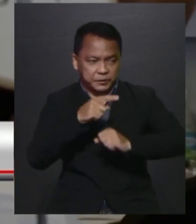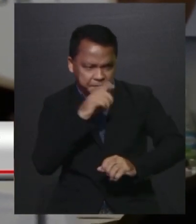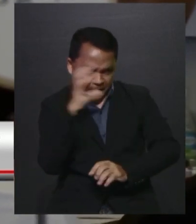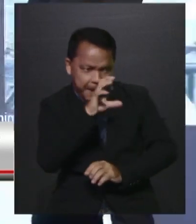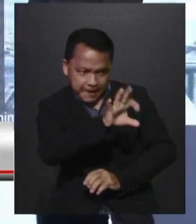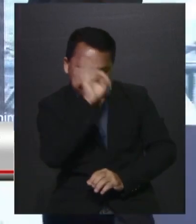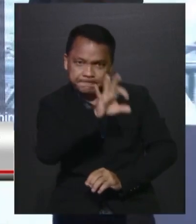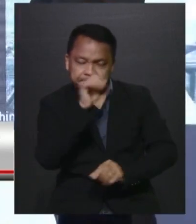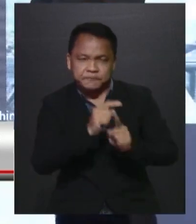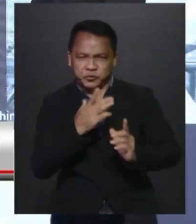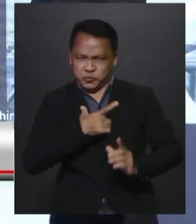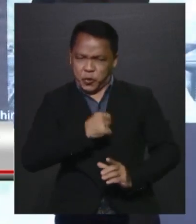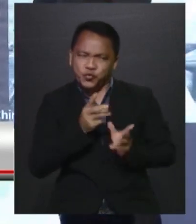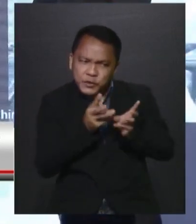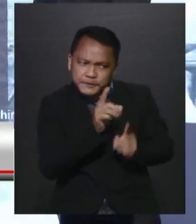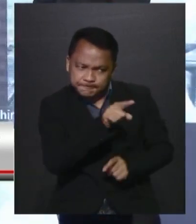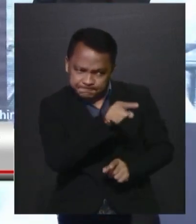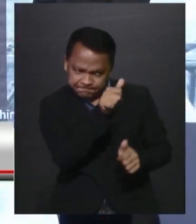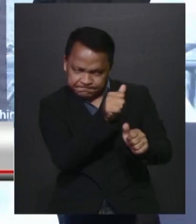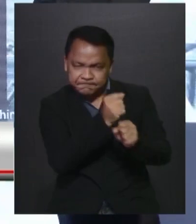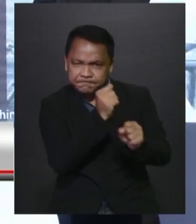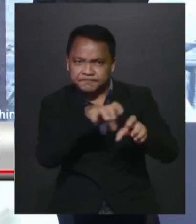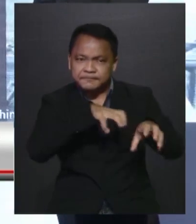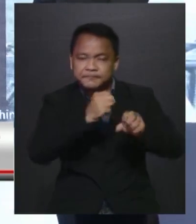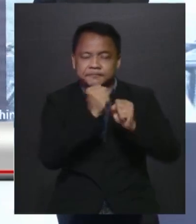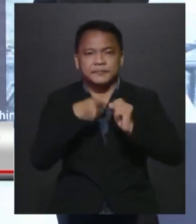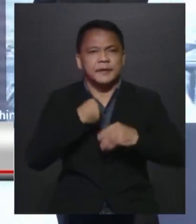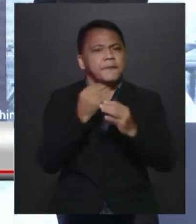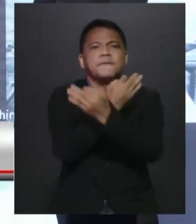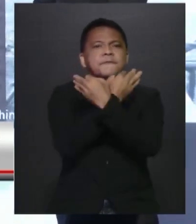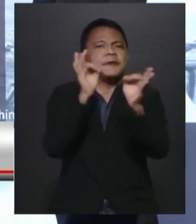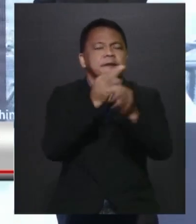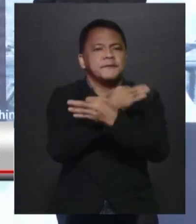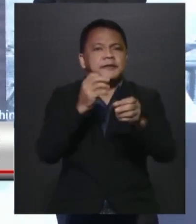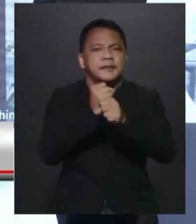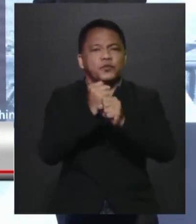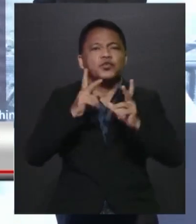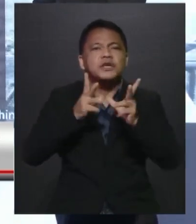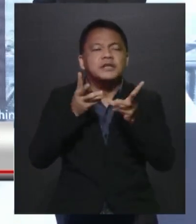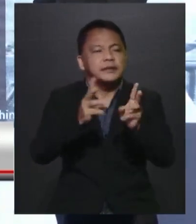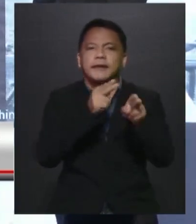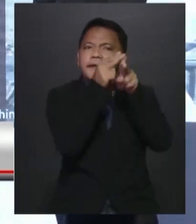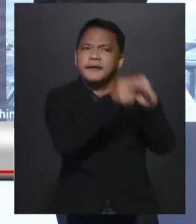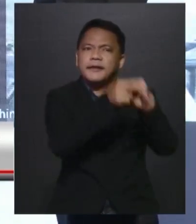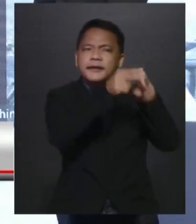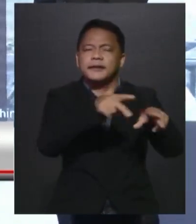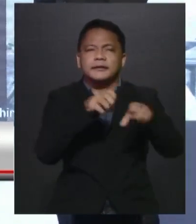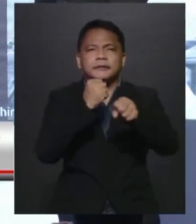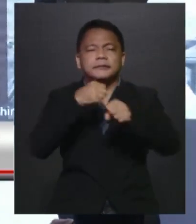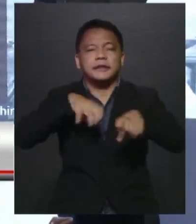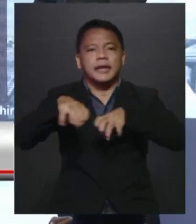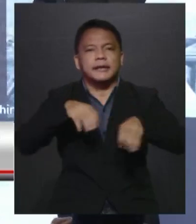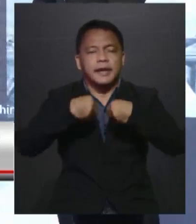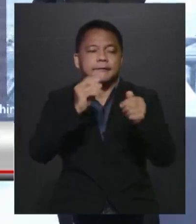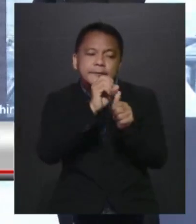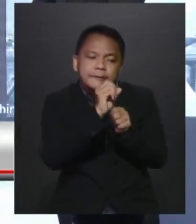าอยู่ชื่นชอบวิธีการเล่นของชมพู่มากๆและจะให้อิสระในการทำเกมอย่างเต็มที่รวมถึงก็จะ